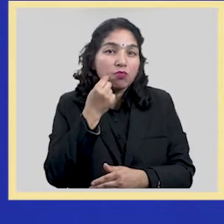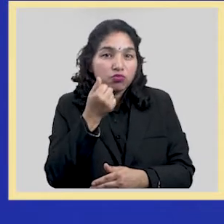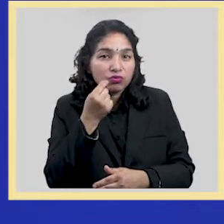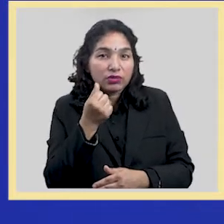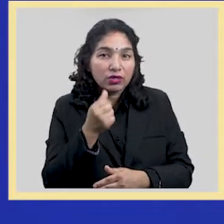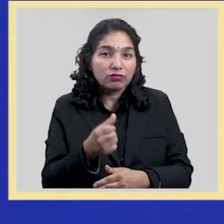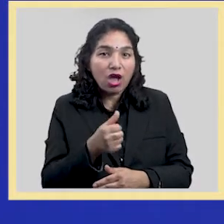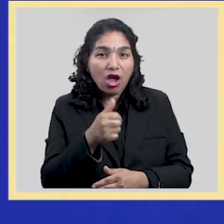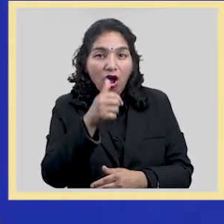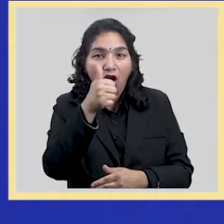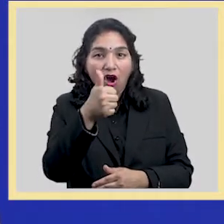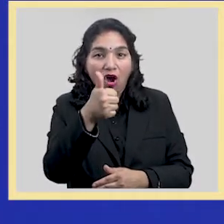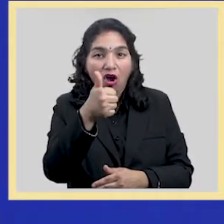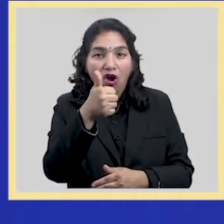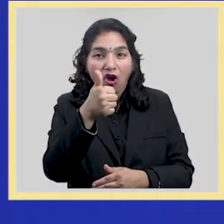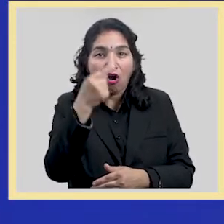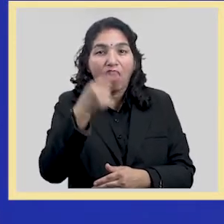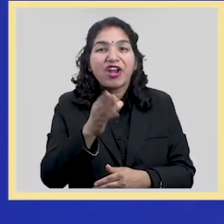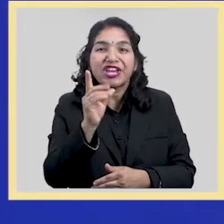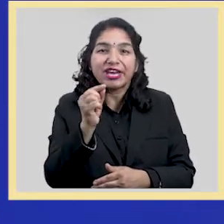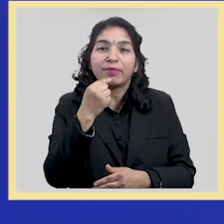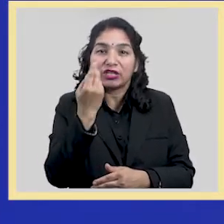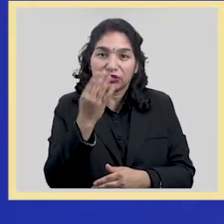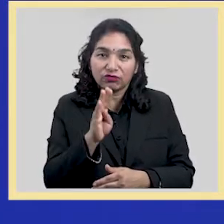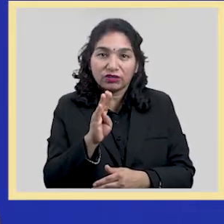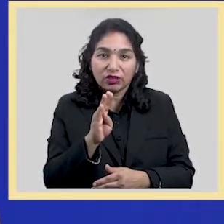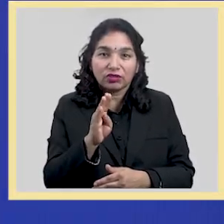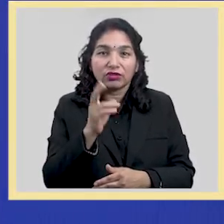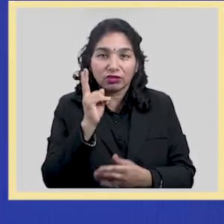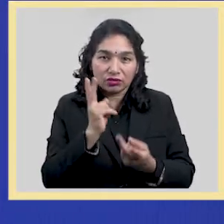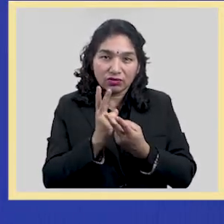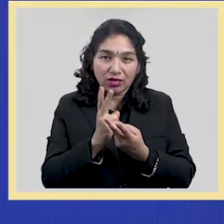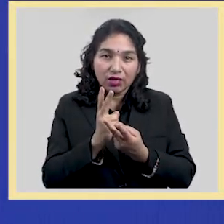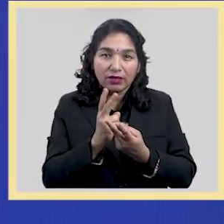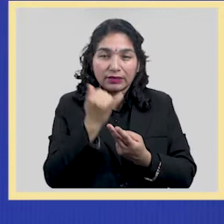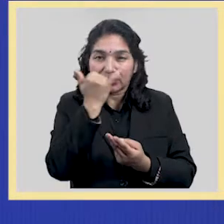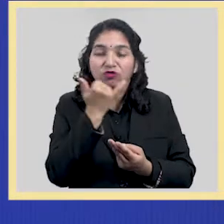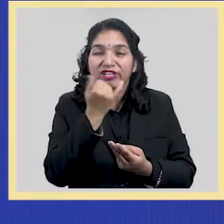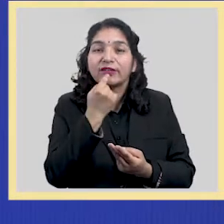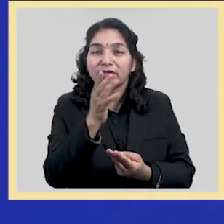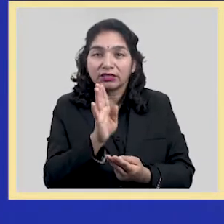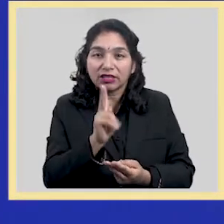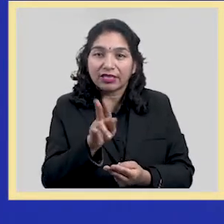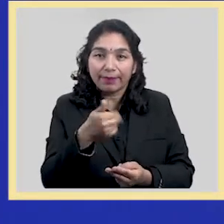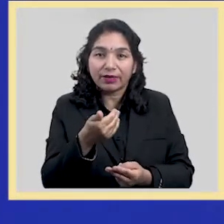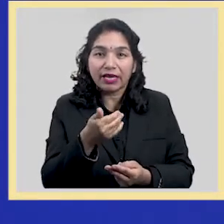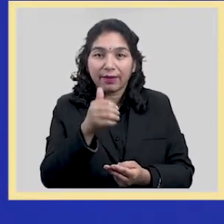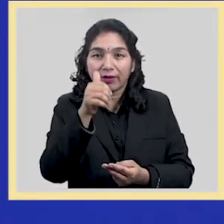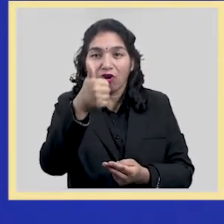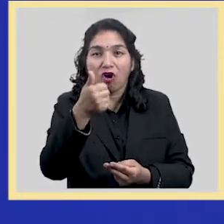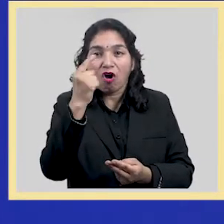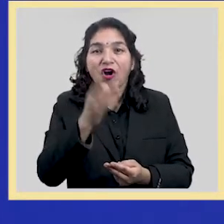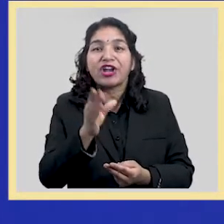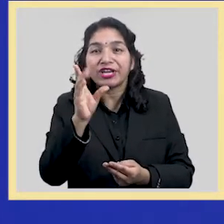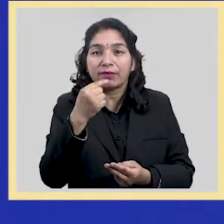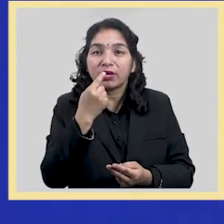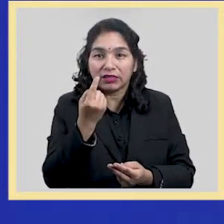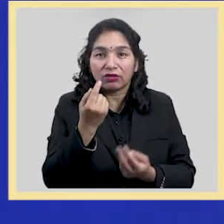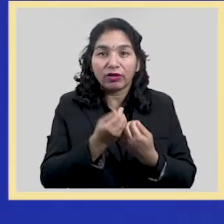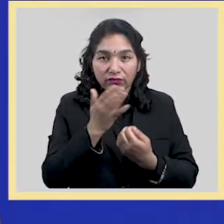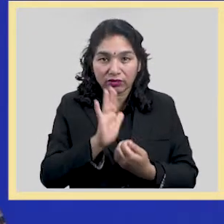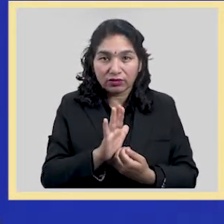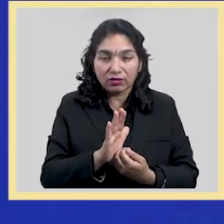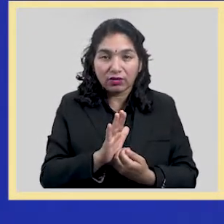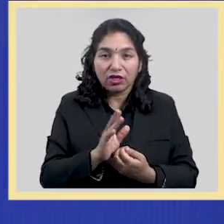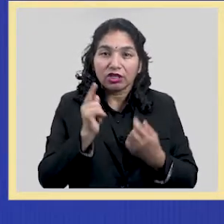पुरुष र अनि अब एउटा अन्य भन्ने हुन्छ नि, अनि किनभने अपाङ्गता भएको अन्य व्यक्ति हुन्छ नि, तेस्रो लिङ्गी भनिन्छ होइन, त्यसलाई पनि अब हामीले अन्य भन्यो भने त